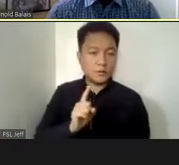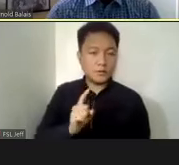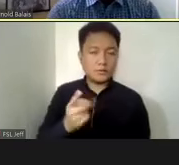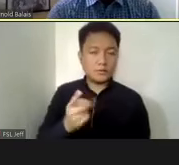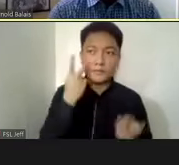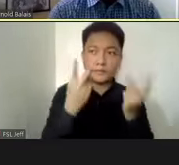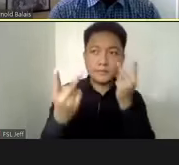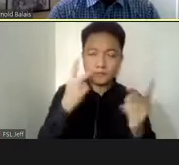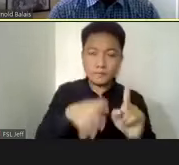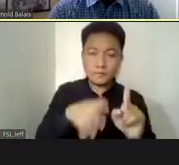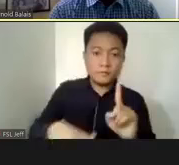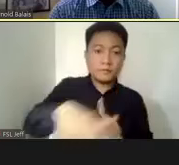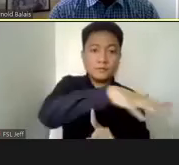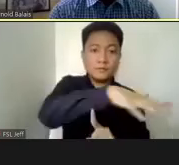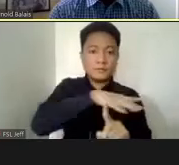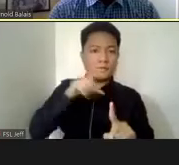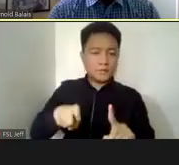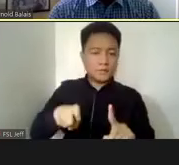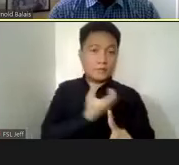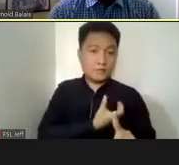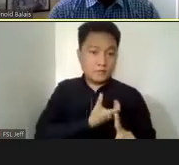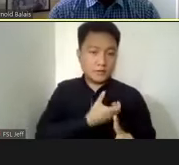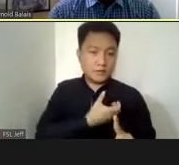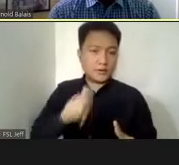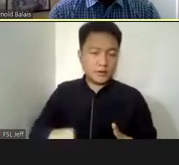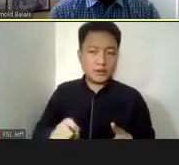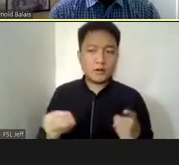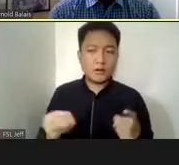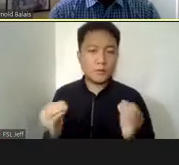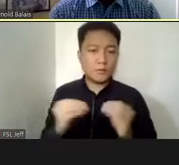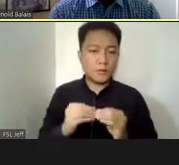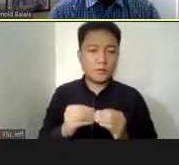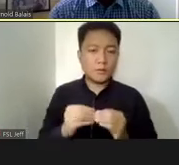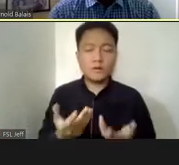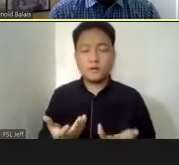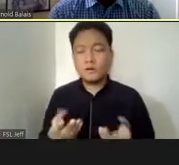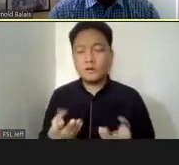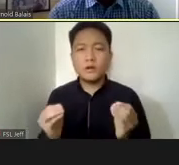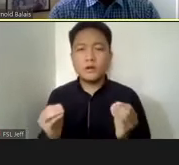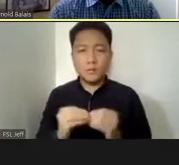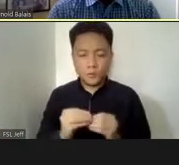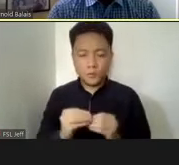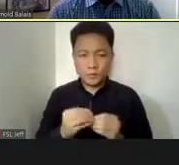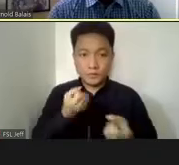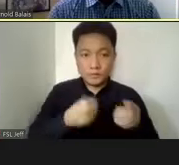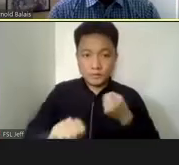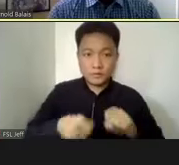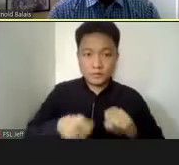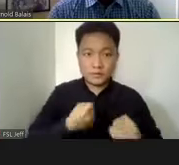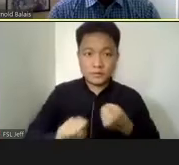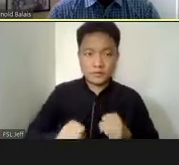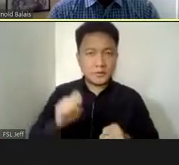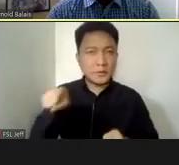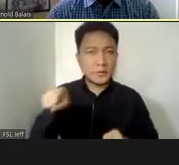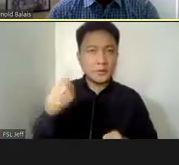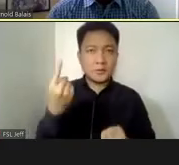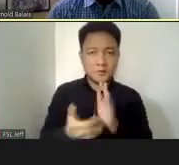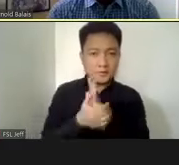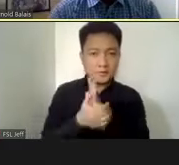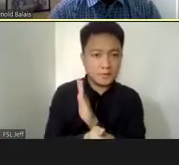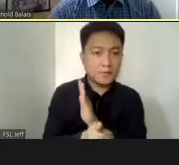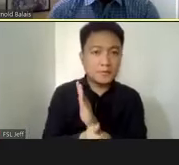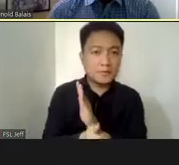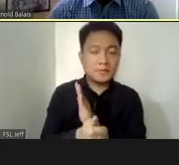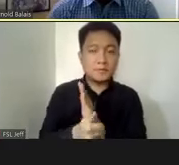atleta, hindi lang puro galing, hindi lang puro ano. Ano yung pagkatapos nun, di ba? Kailangan maging mabuting tao tayo.